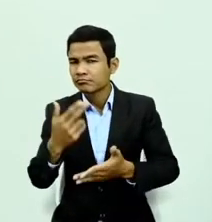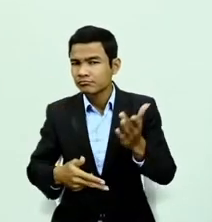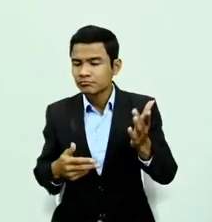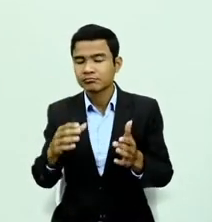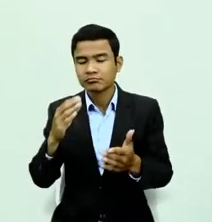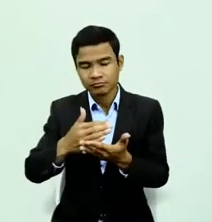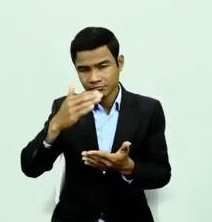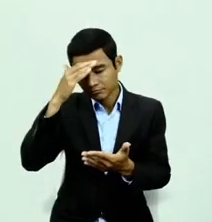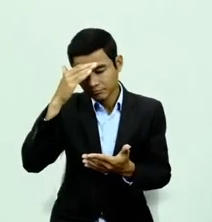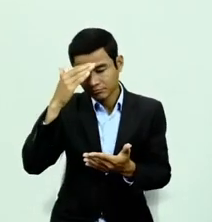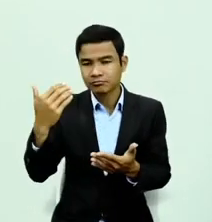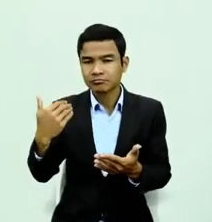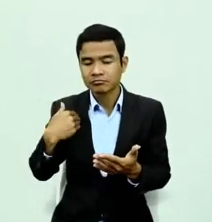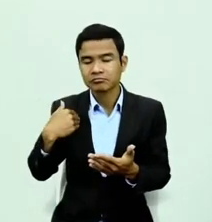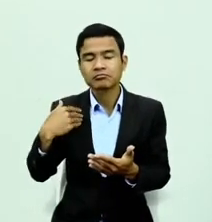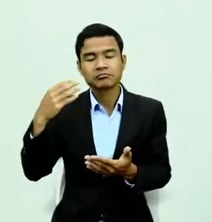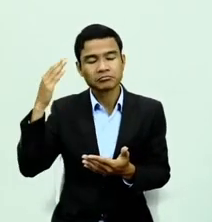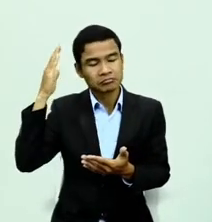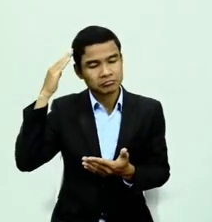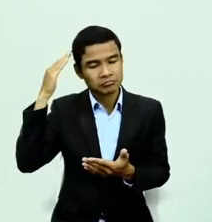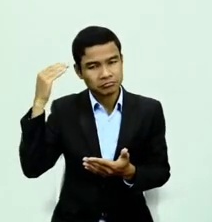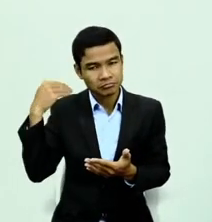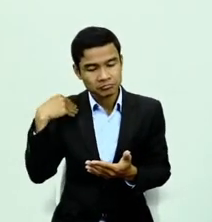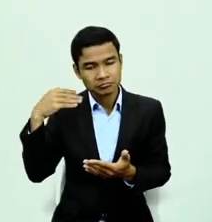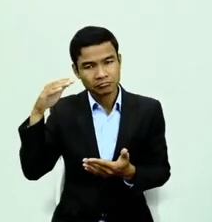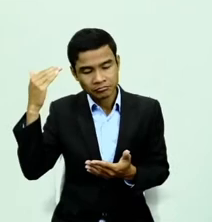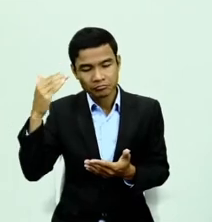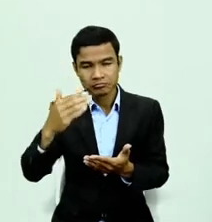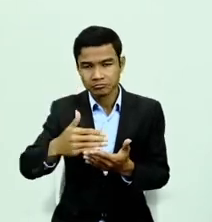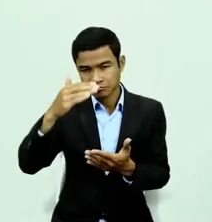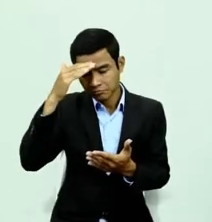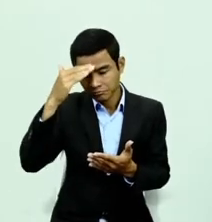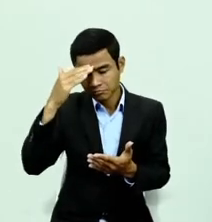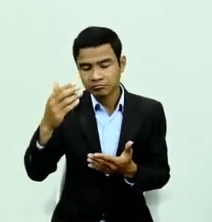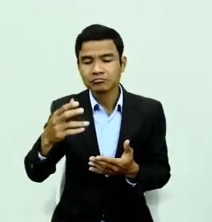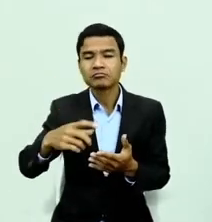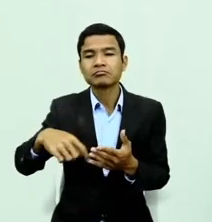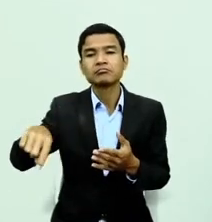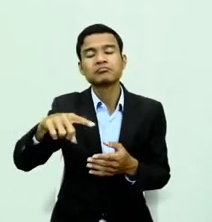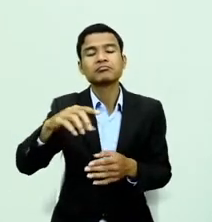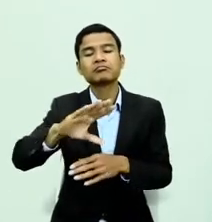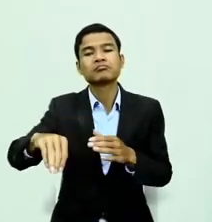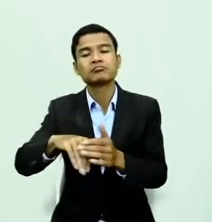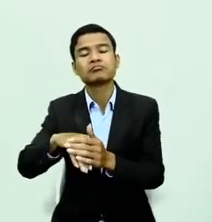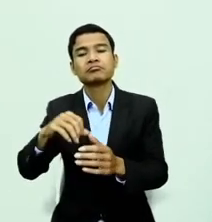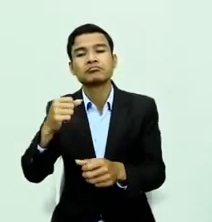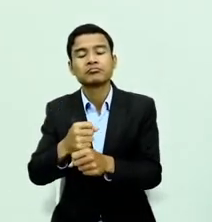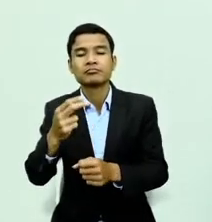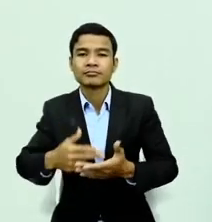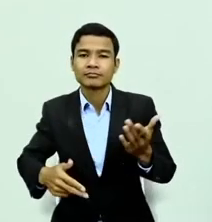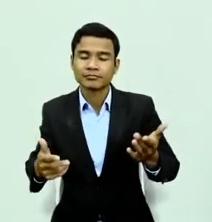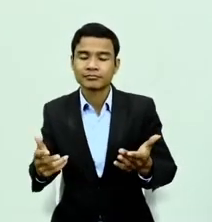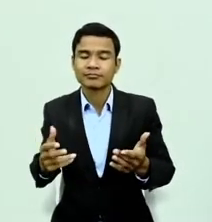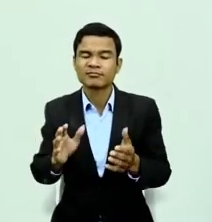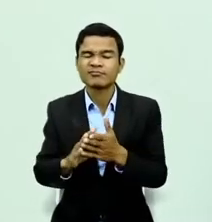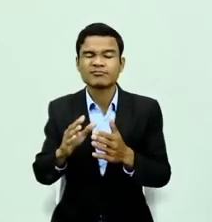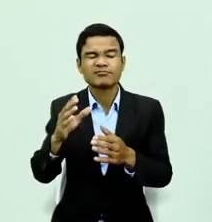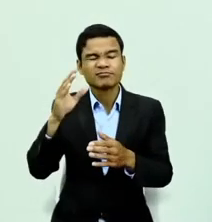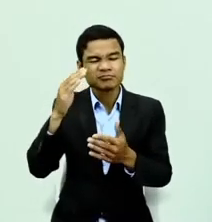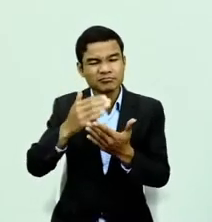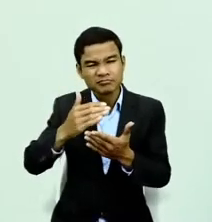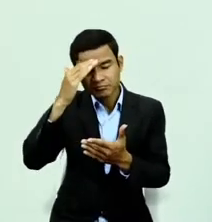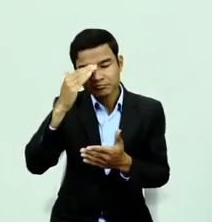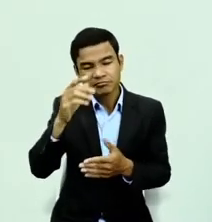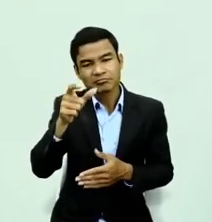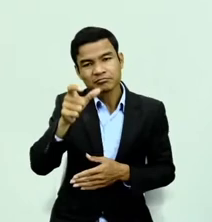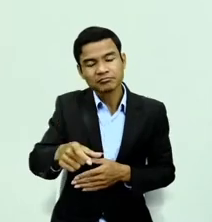sơ. Pro, mình sơ sầy. Bộ quát tình ọc này nâng cầm phong tay thua ấy đấy con đang ế. Nè nè, cô ma ra mẹ nè cột can nào